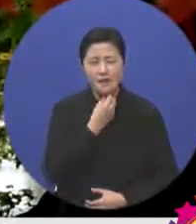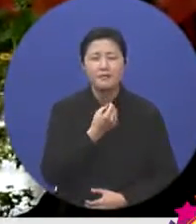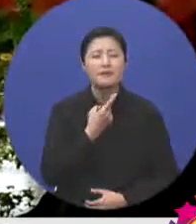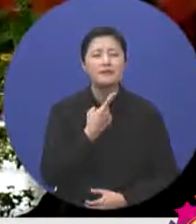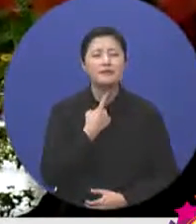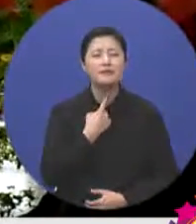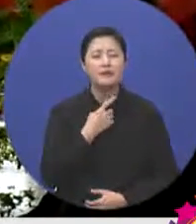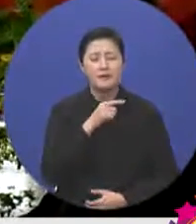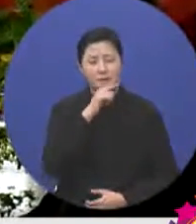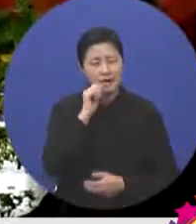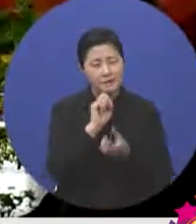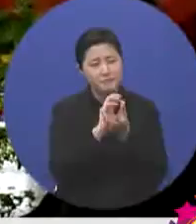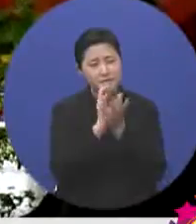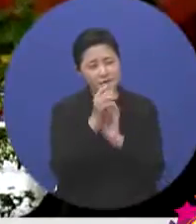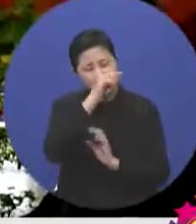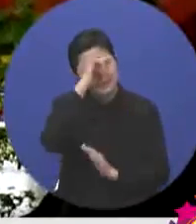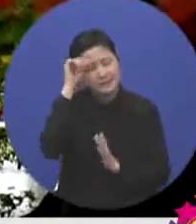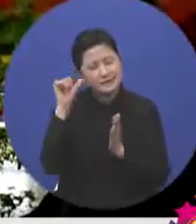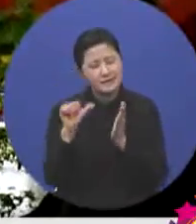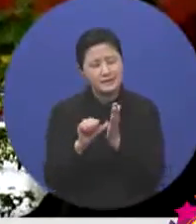행복했던 장미새